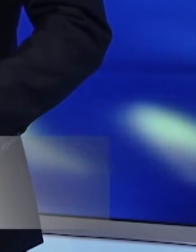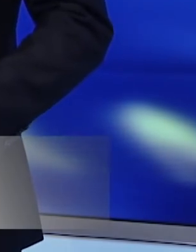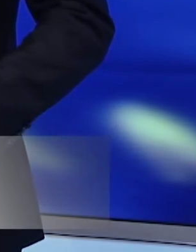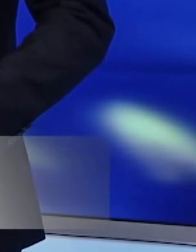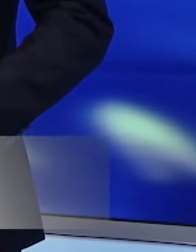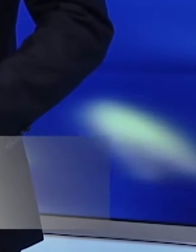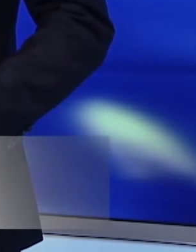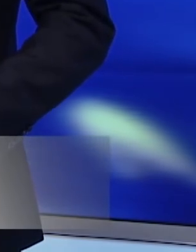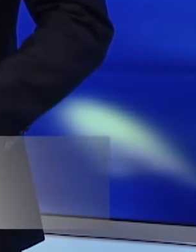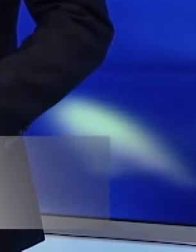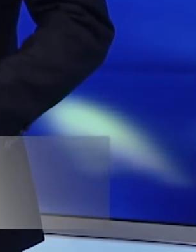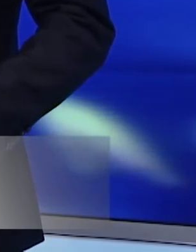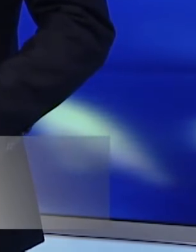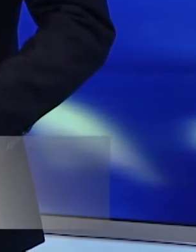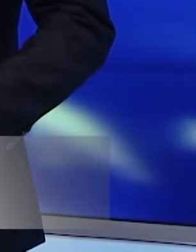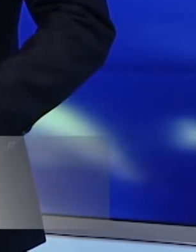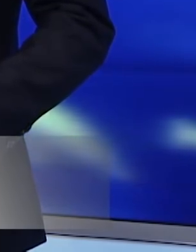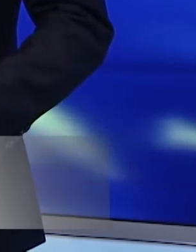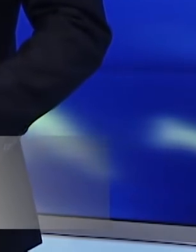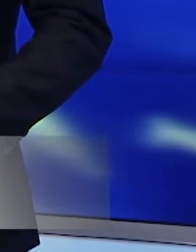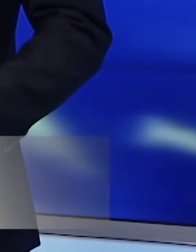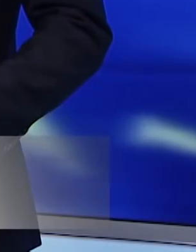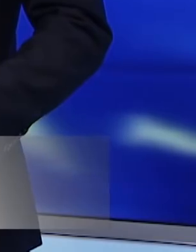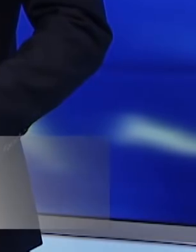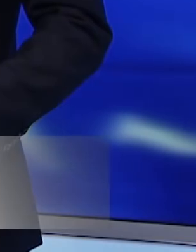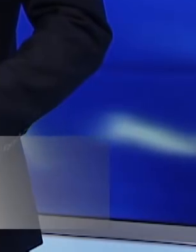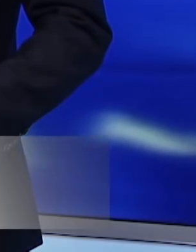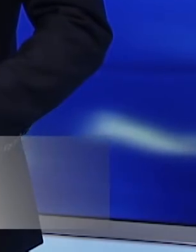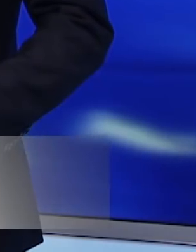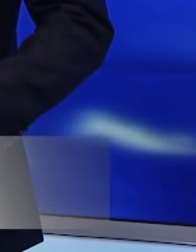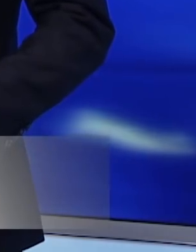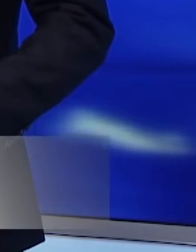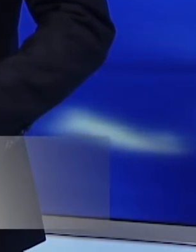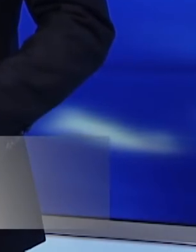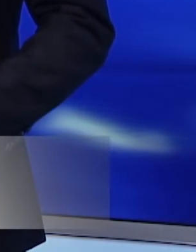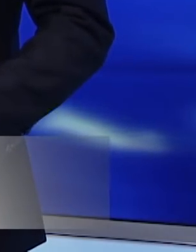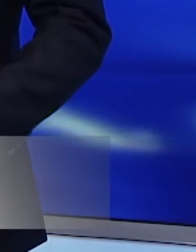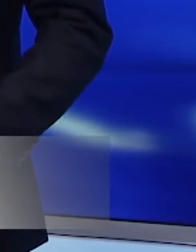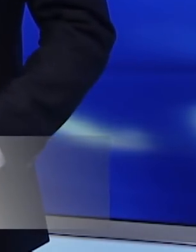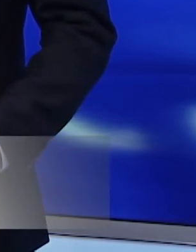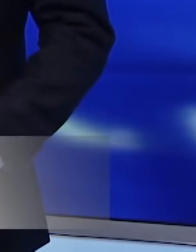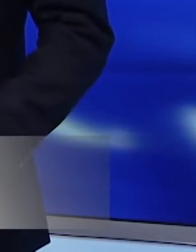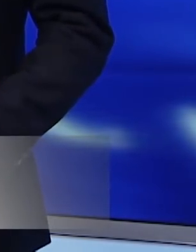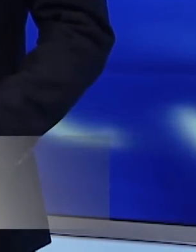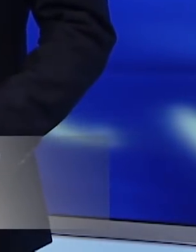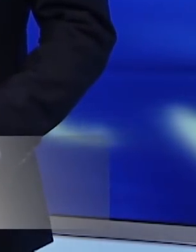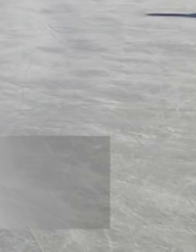эхлүүллээ. За мөн энэ жилийн тэмцээний гол онцлог нь олон легионоор тоглогчид оролцож байгаа гэдгээрээ онцлогтой юм аа.